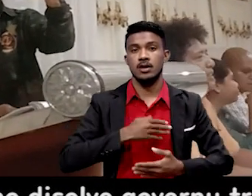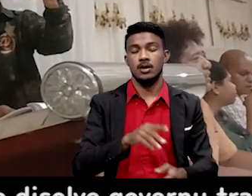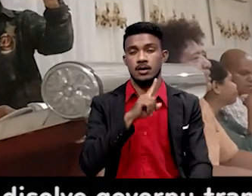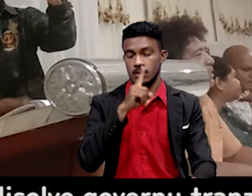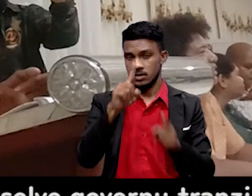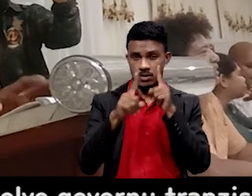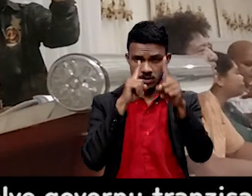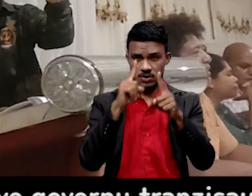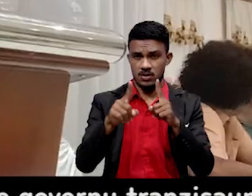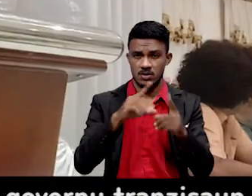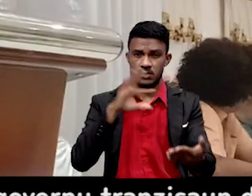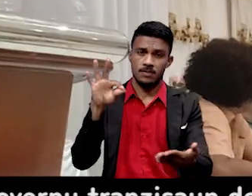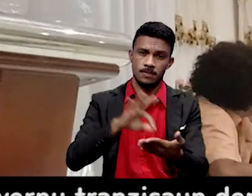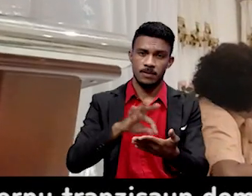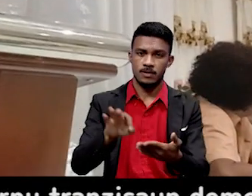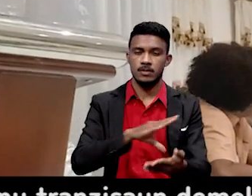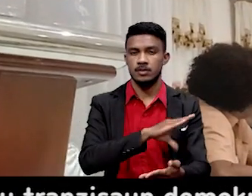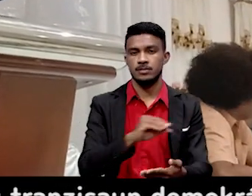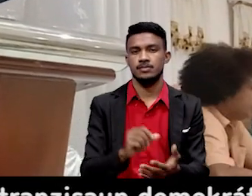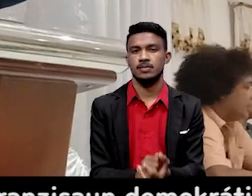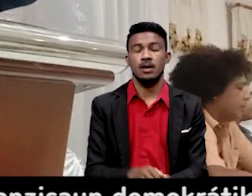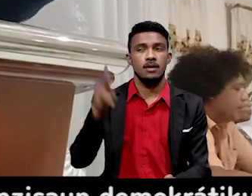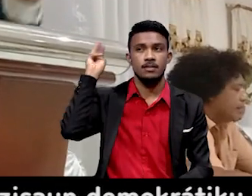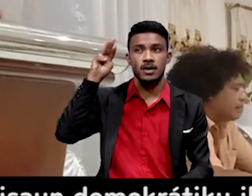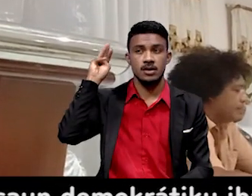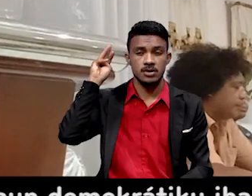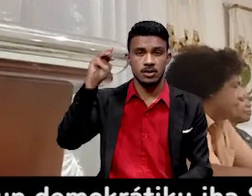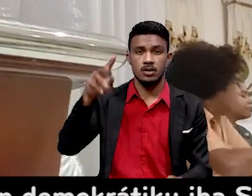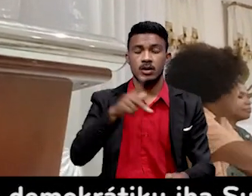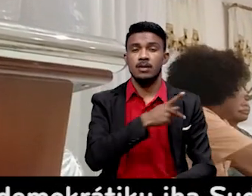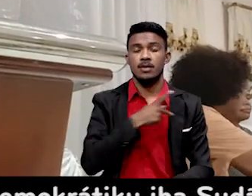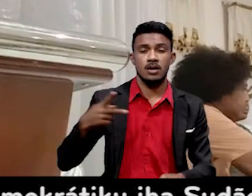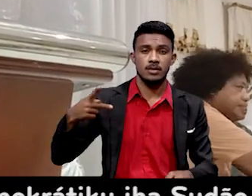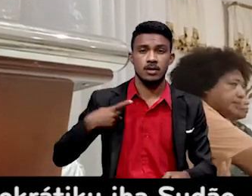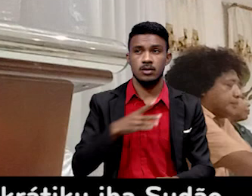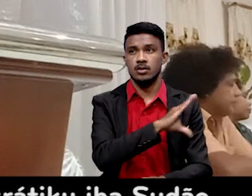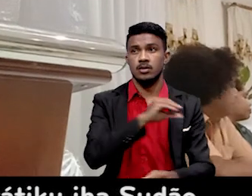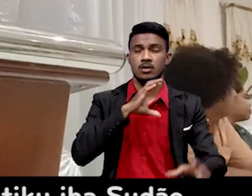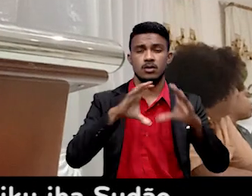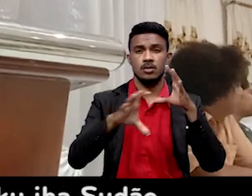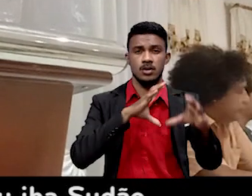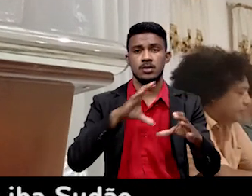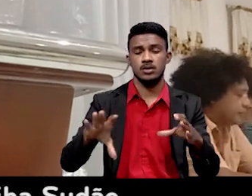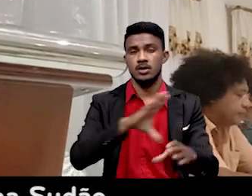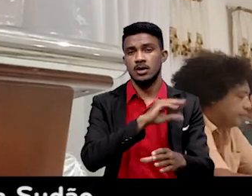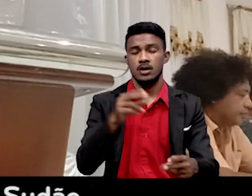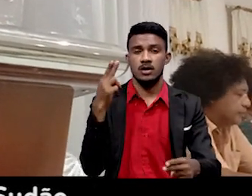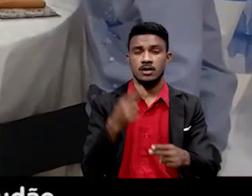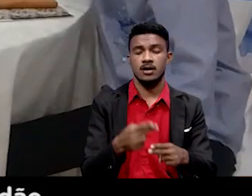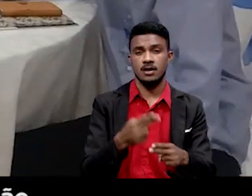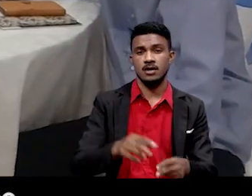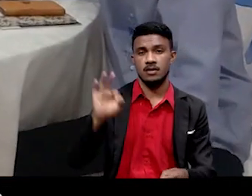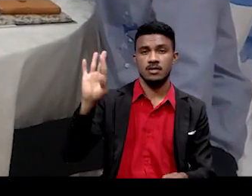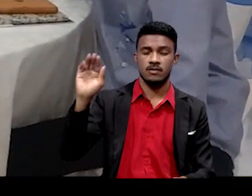sei tetu ba, suka ba. Ministro Assunto Parlamentares no Comunicação Social, Francisco Jerônimo, congratula